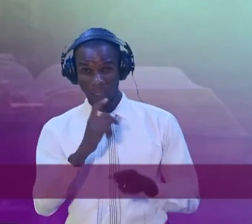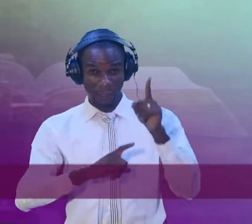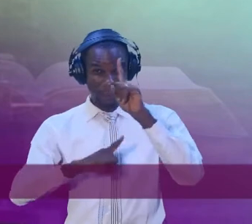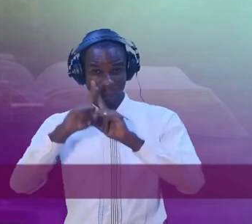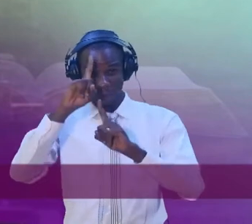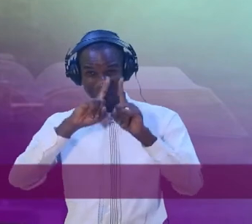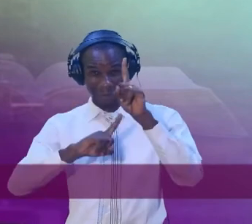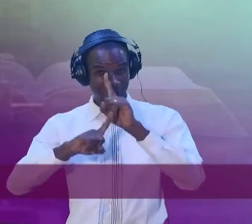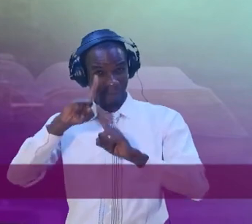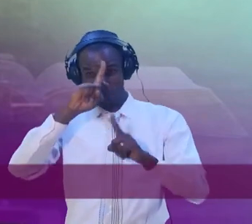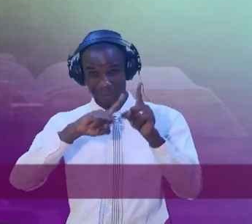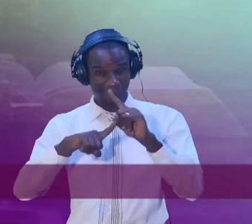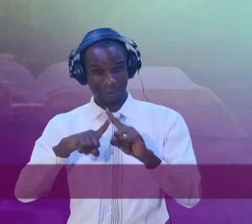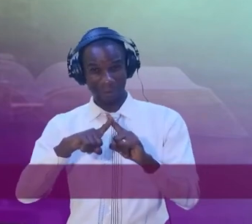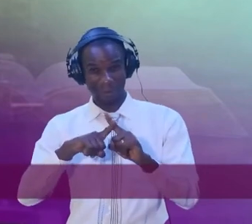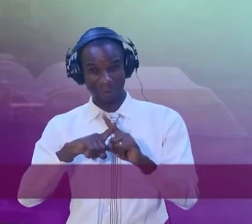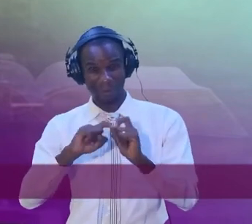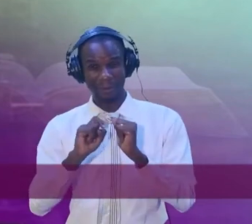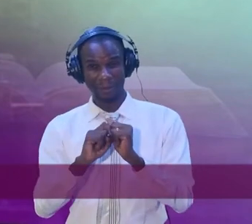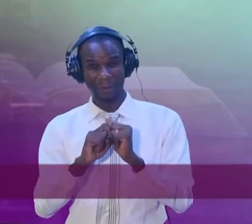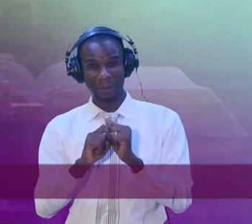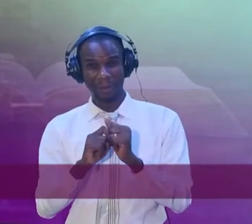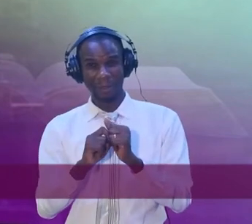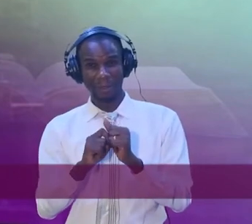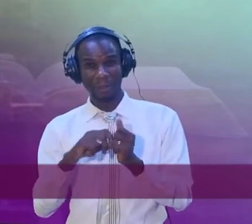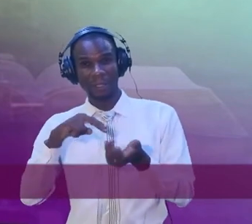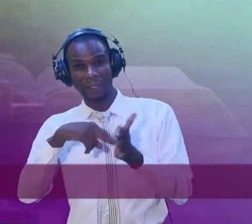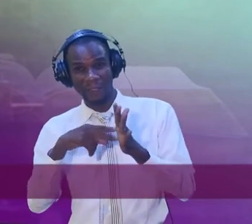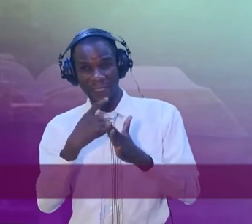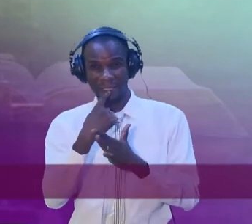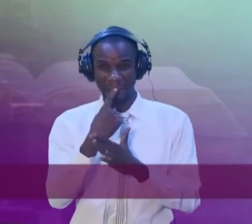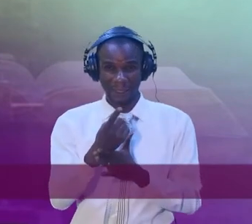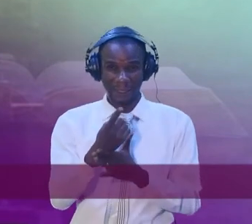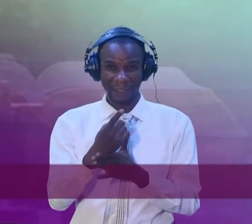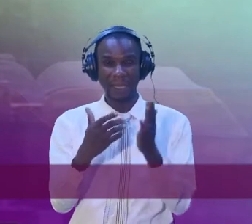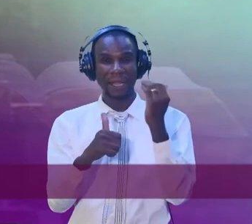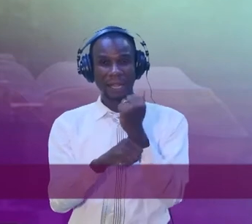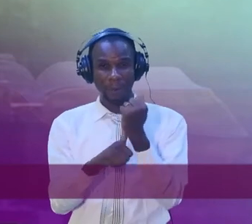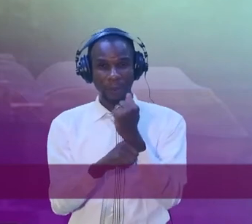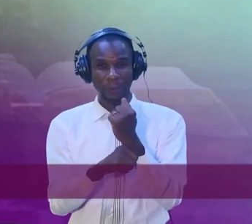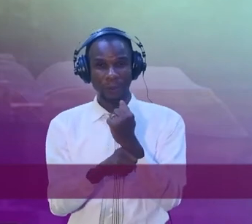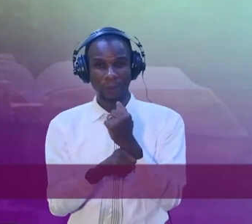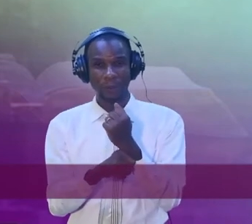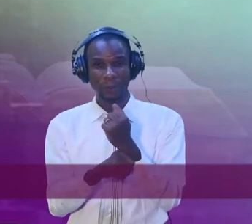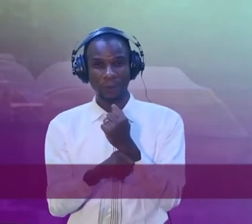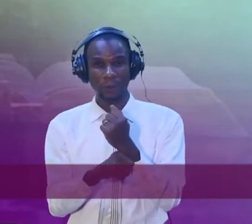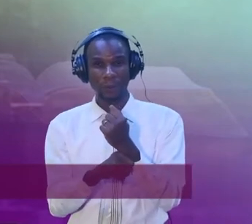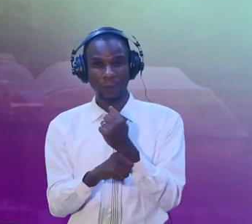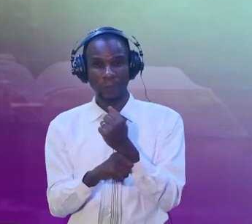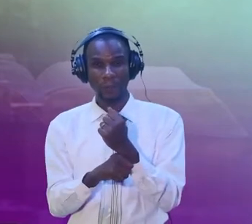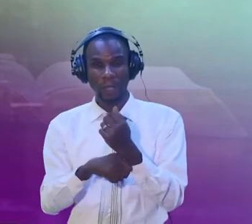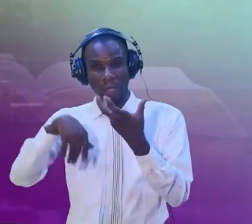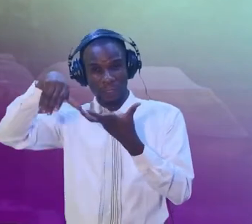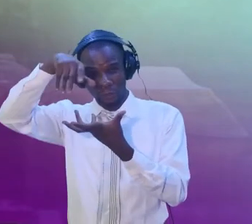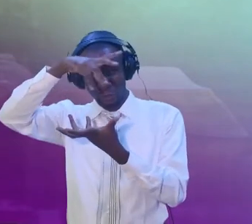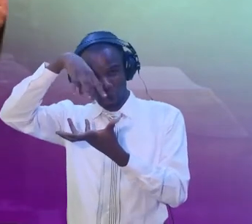unaenda hospitalini madaktari wanasema hatujui unaugua nini uangalie inawezekana kwamba mtu aliingia